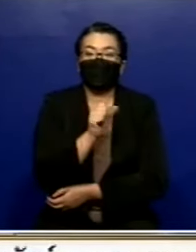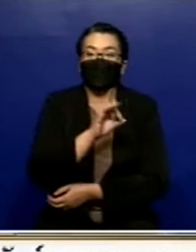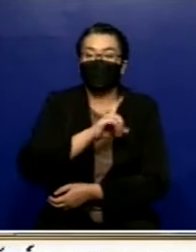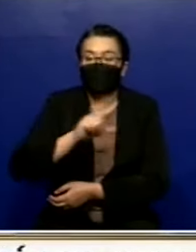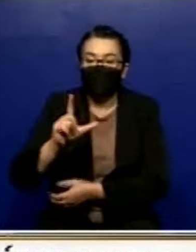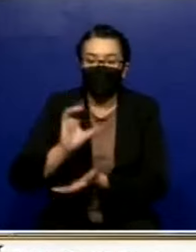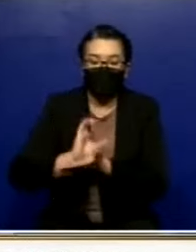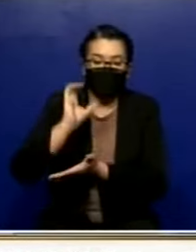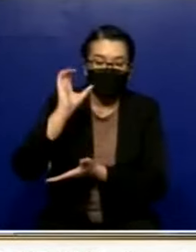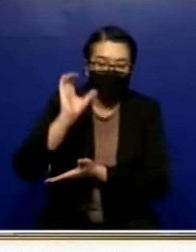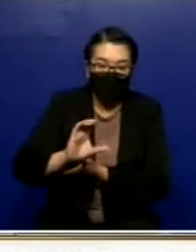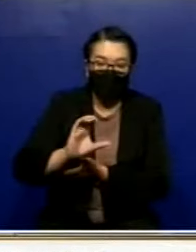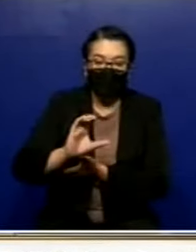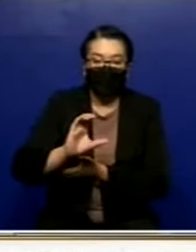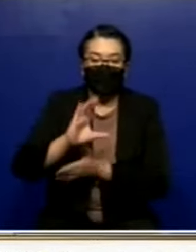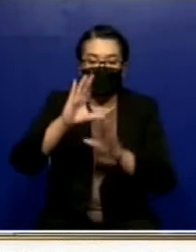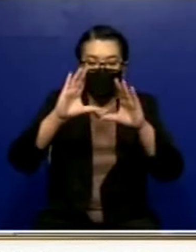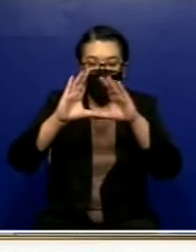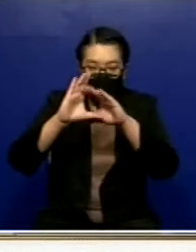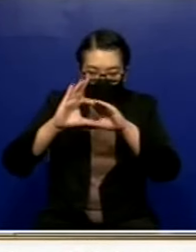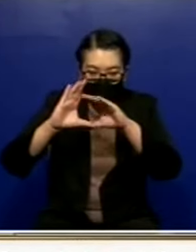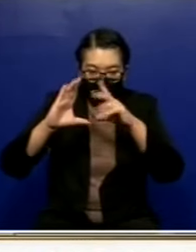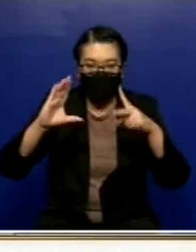ษุกษตั้งไว้ ก็ยังถูกตัด